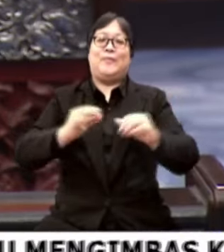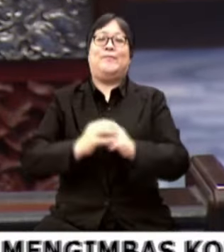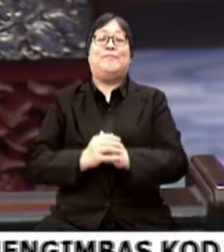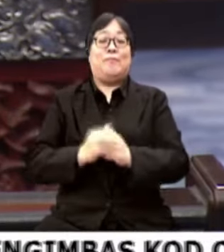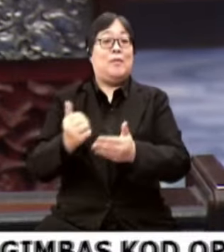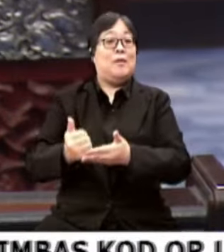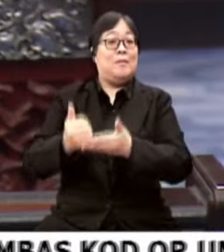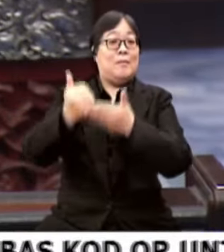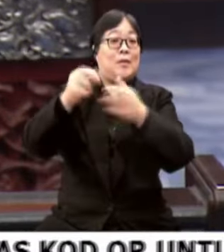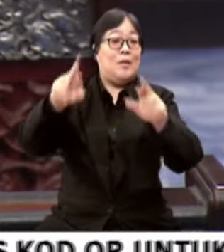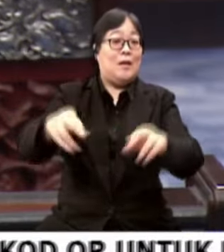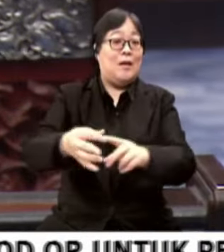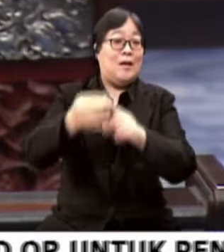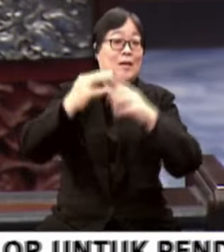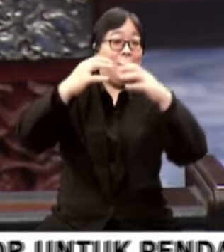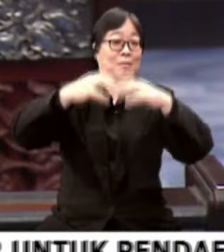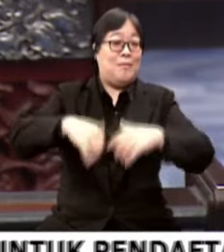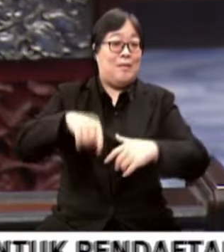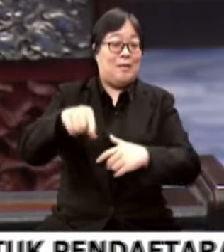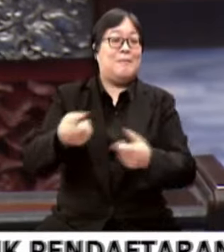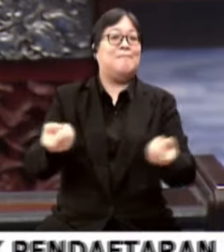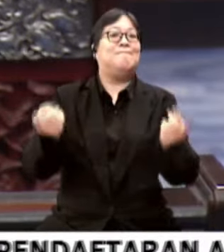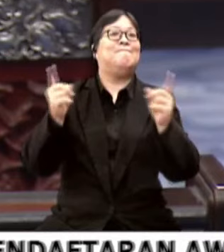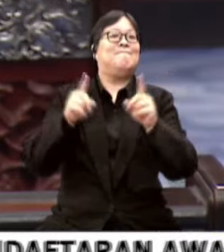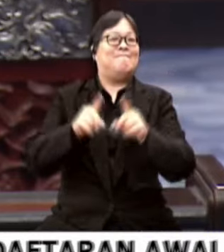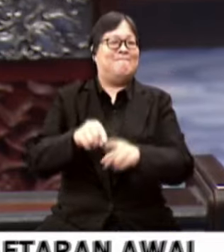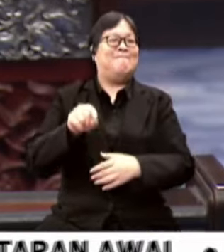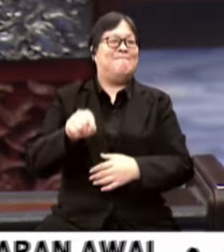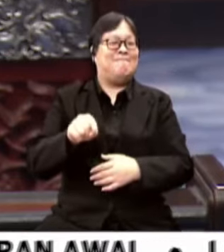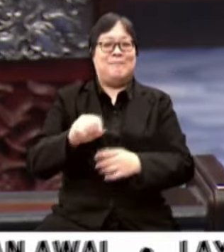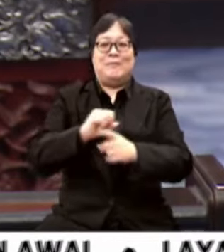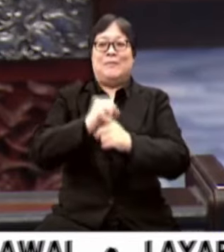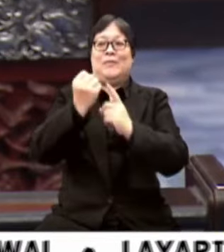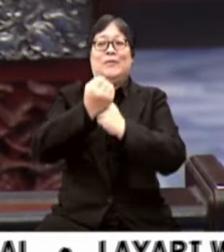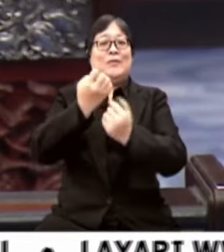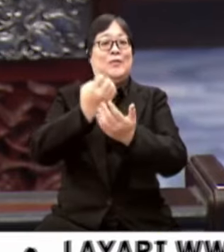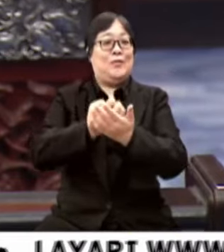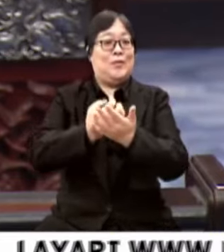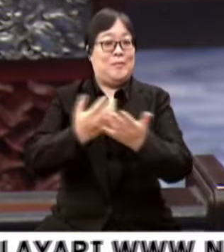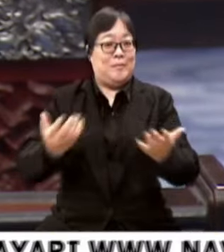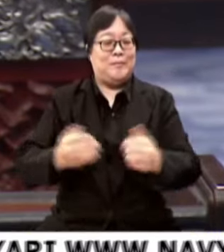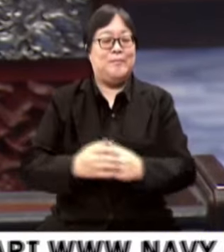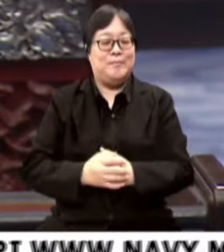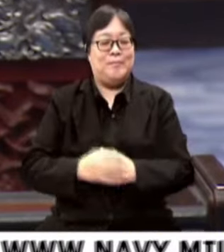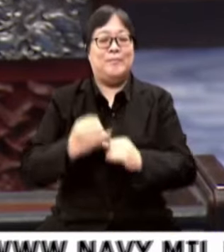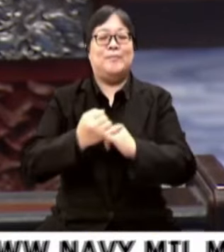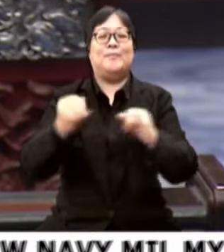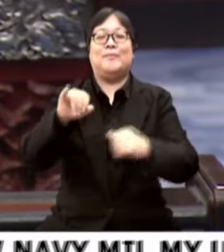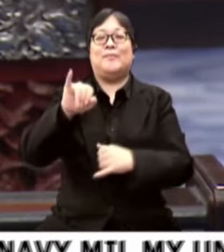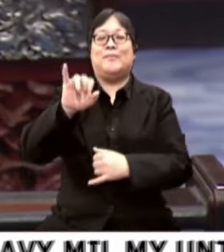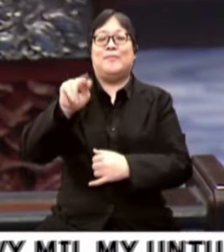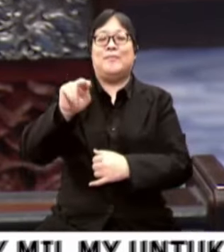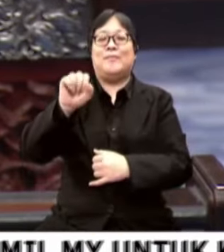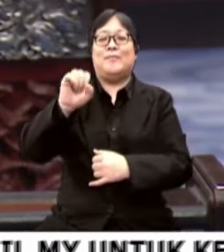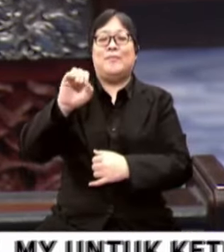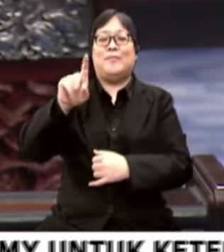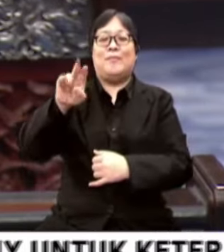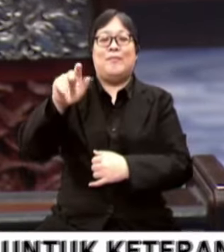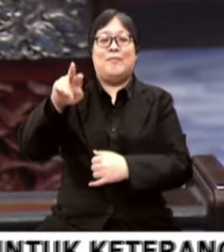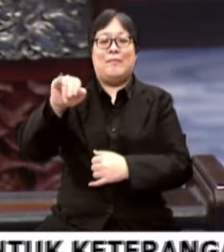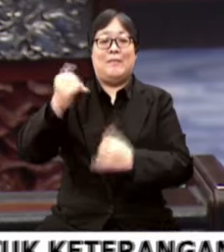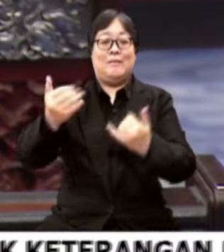pembantu rakyat khususnya golongan bengkrak yang terkesan dalam keadaan ekonomis mase jabatannya Malaysia sedang merangka